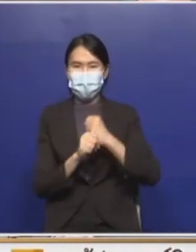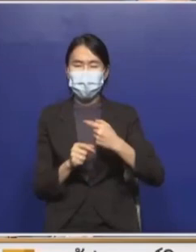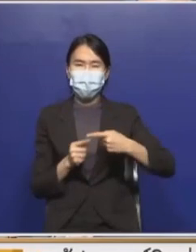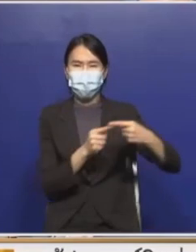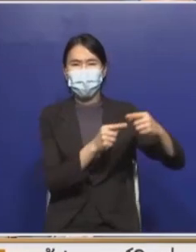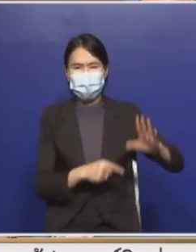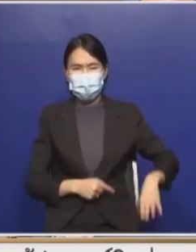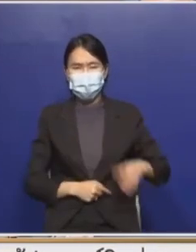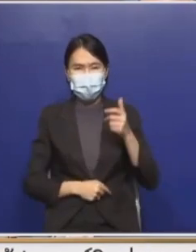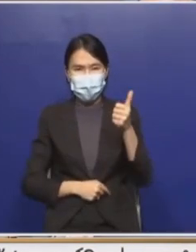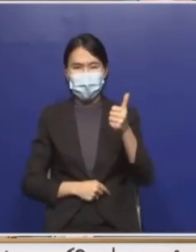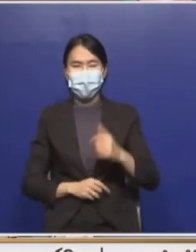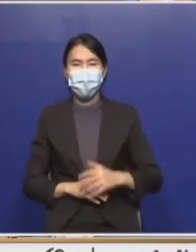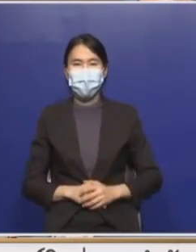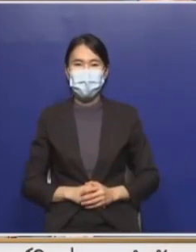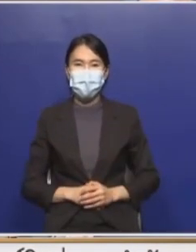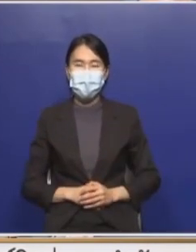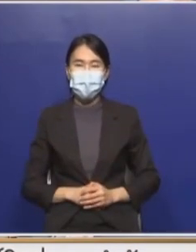ธานครับ